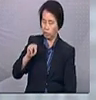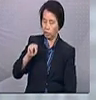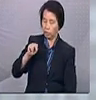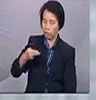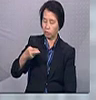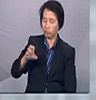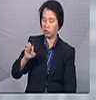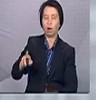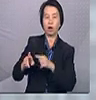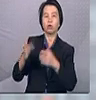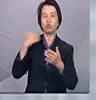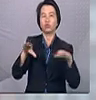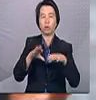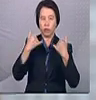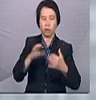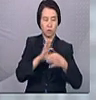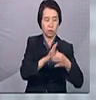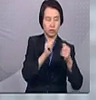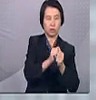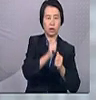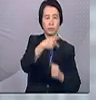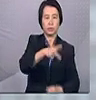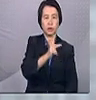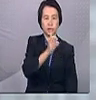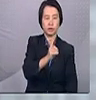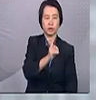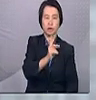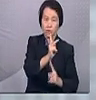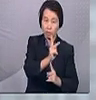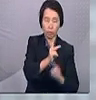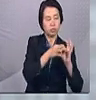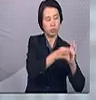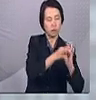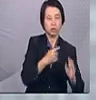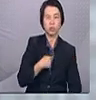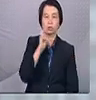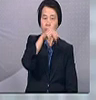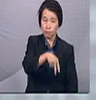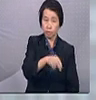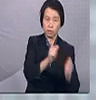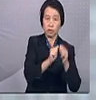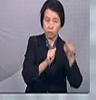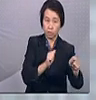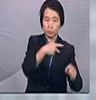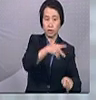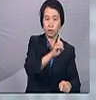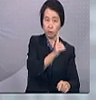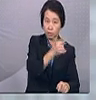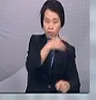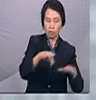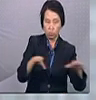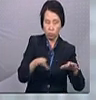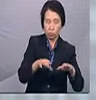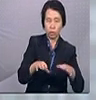ni bekerjasama dengan PKD, contoh PKD Kepong dan sebagainya. Kita turun padang sekali dengan mereka dan untuk